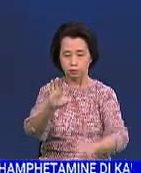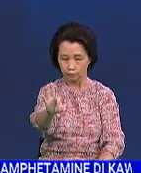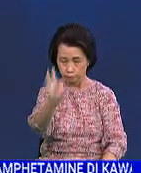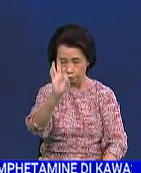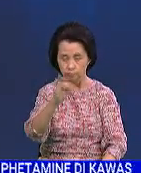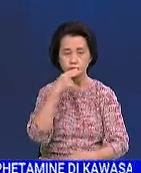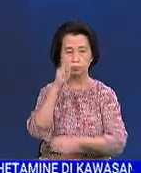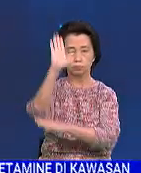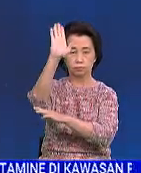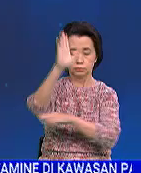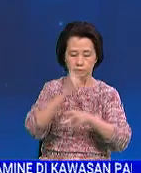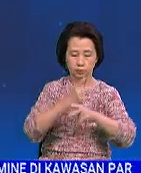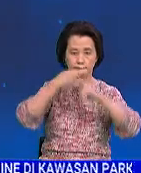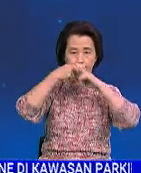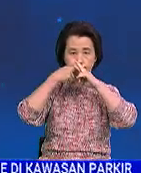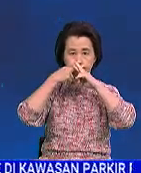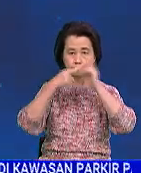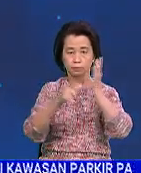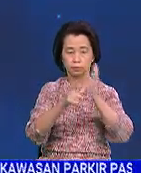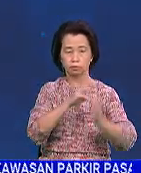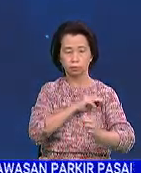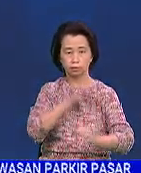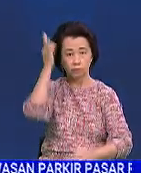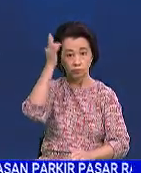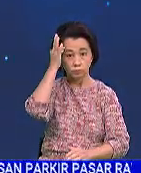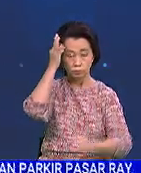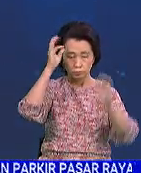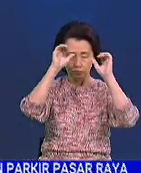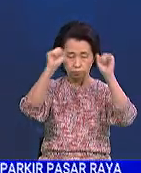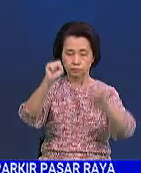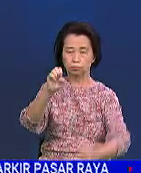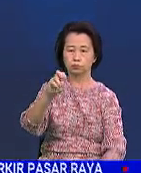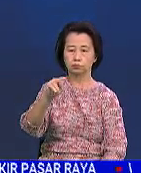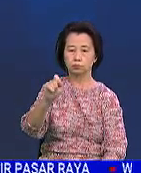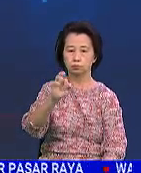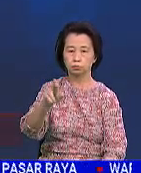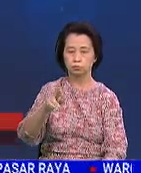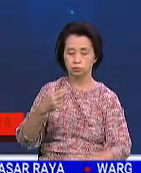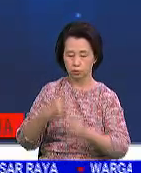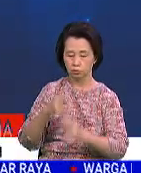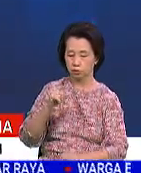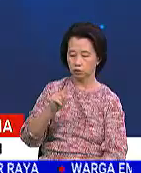dan sumpah simpan rahsia Timbalan Menteri Persekutuan Senator Datuk Guan Di Koh Hoi.